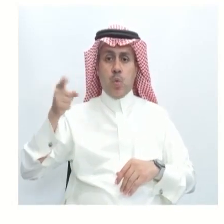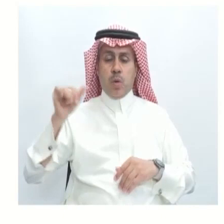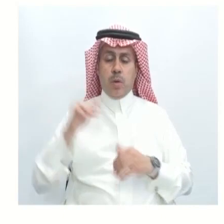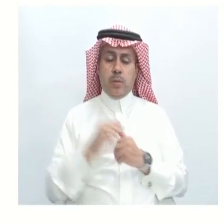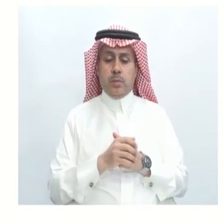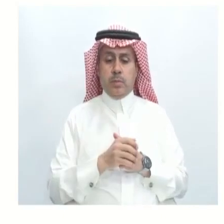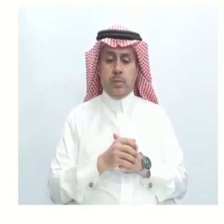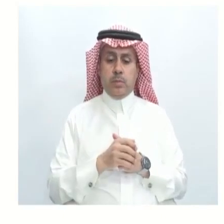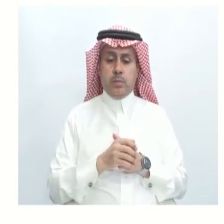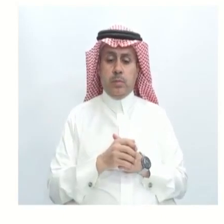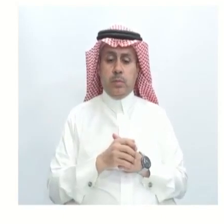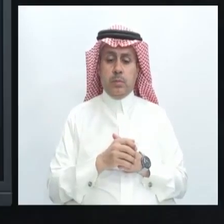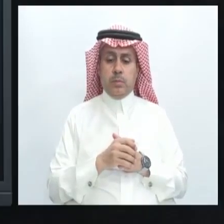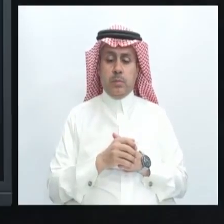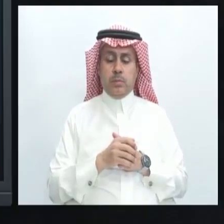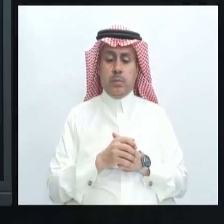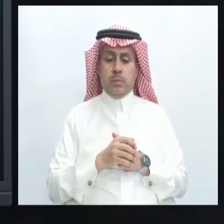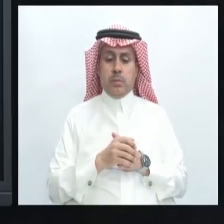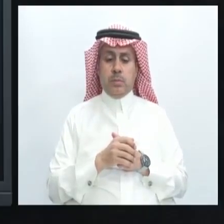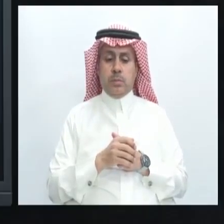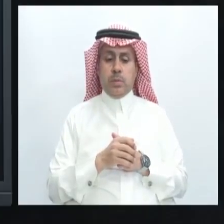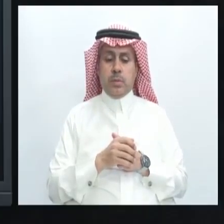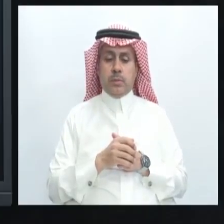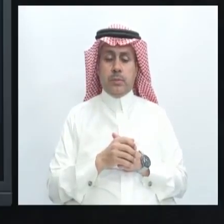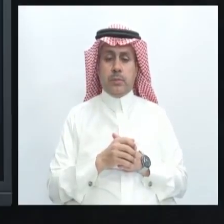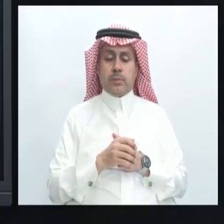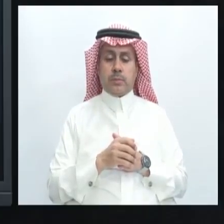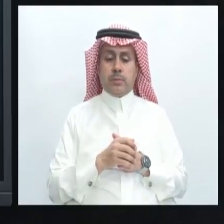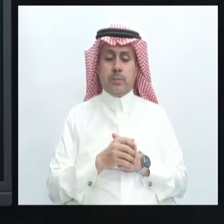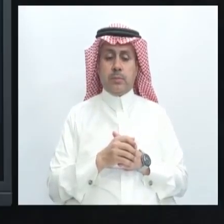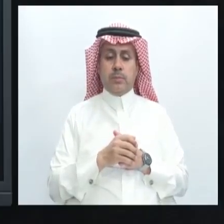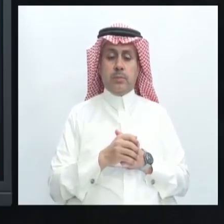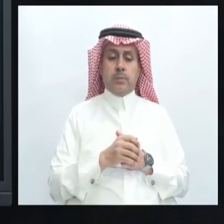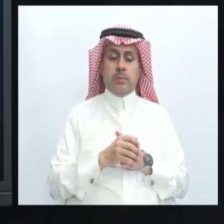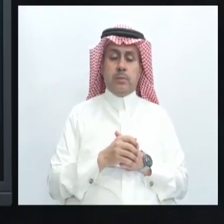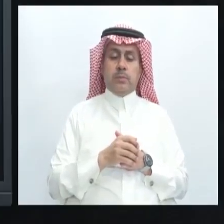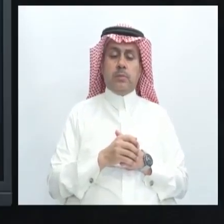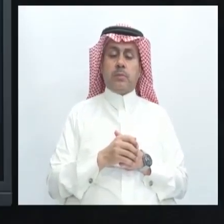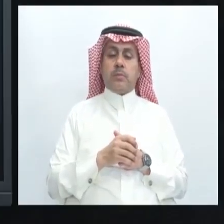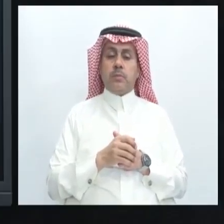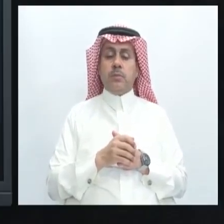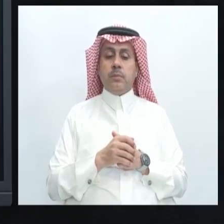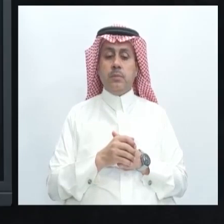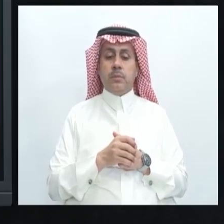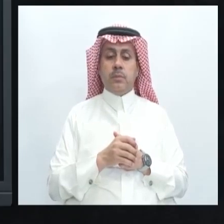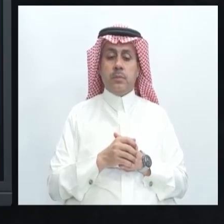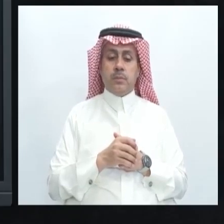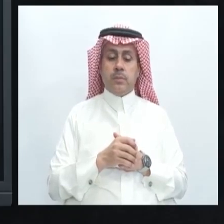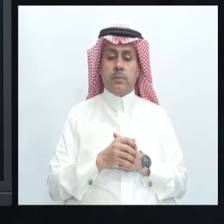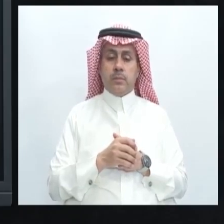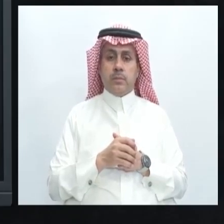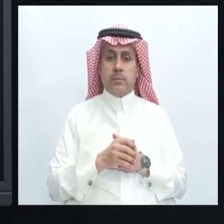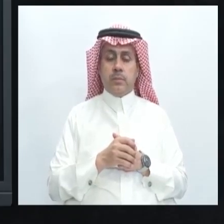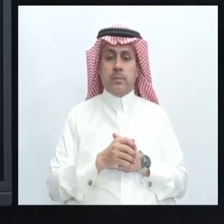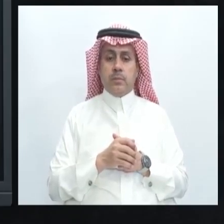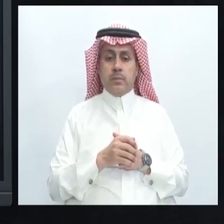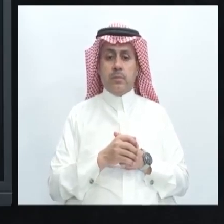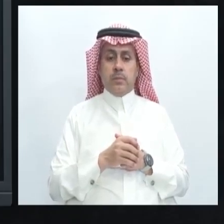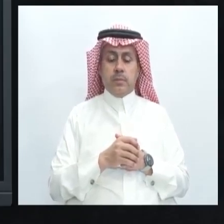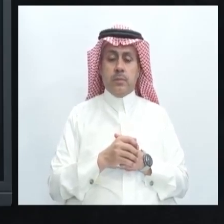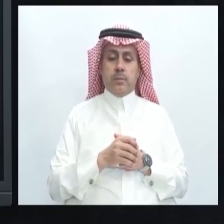الاستارى امر ملكي رقم الف تقسيم 91 وذكرنا تاريخه انه 27/8 الف